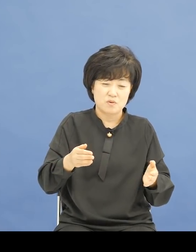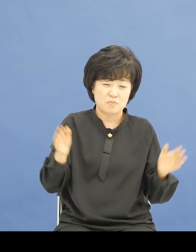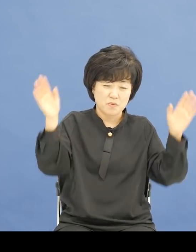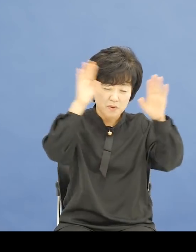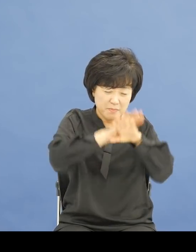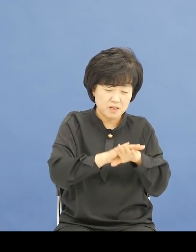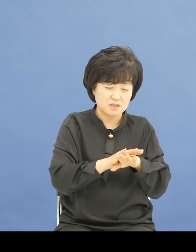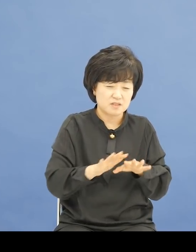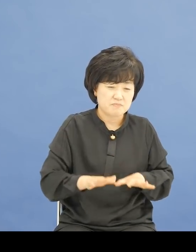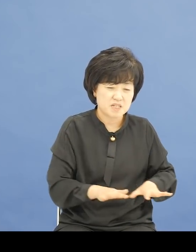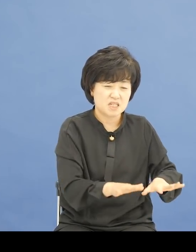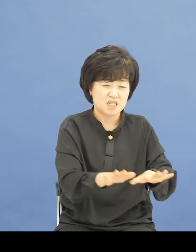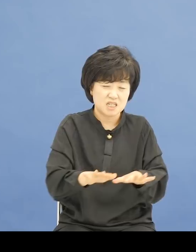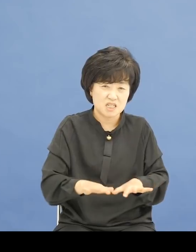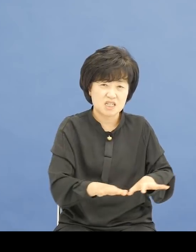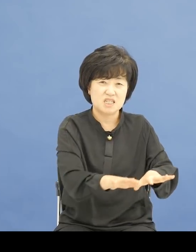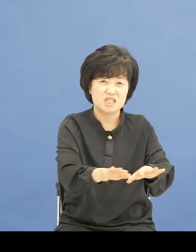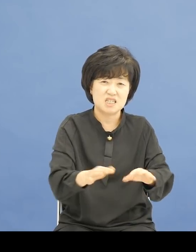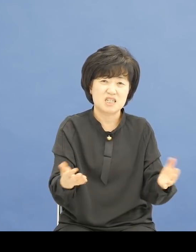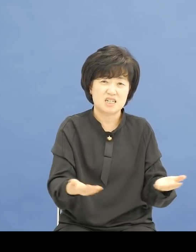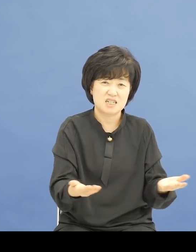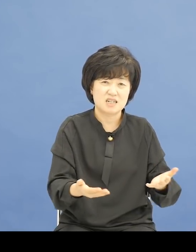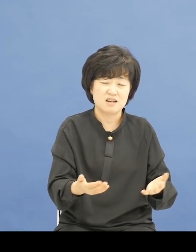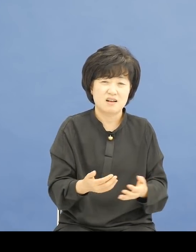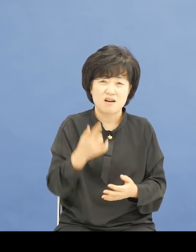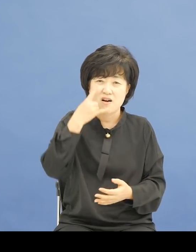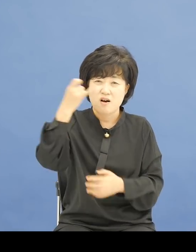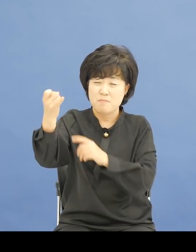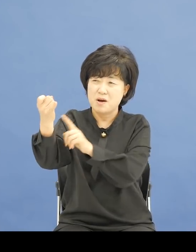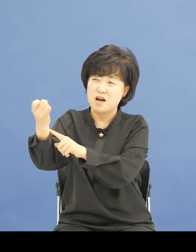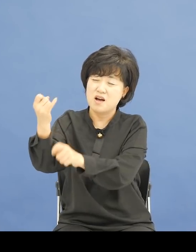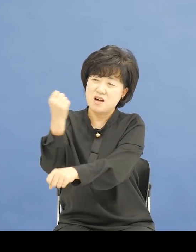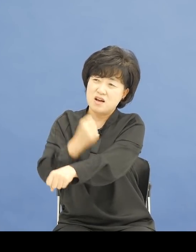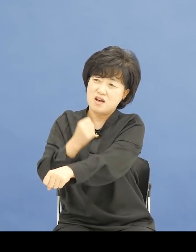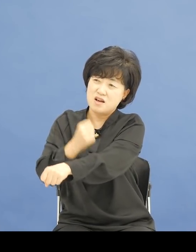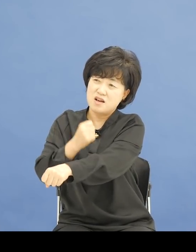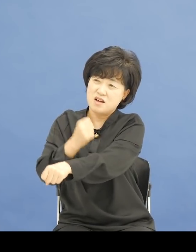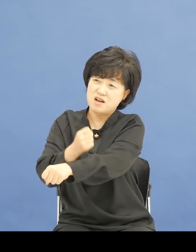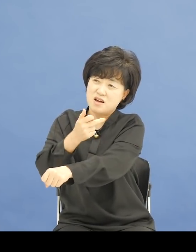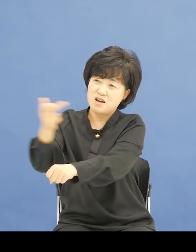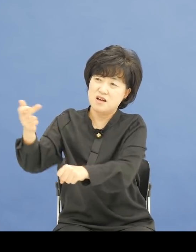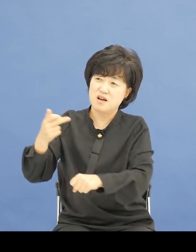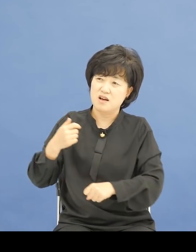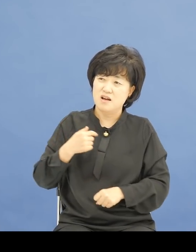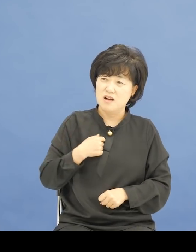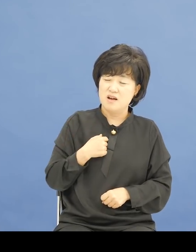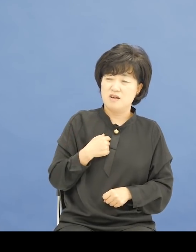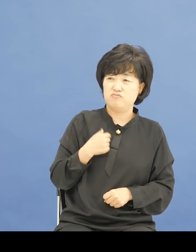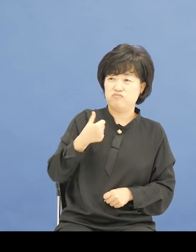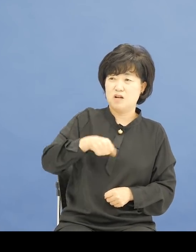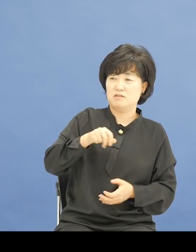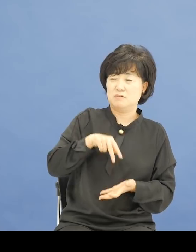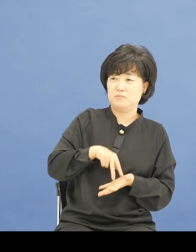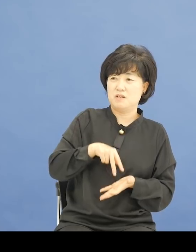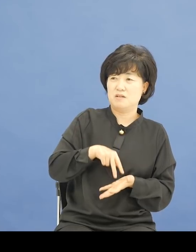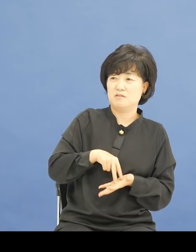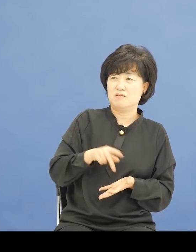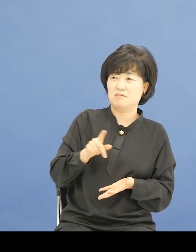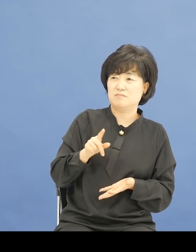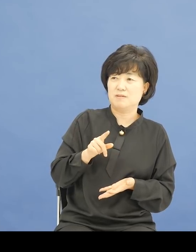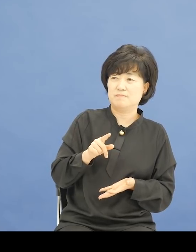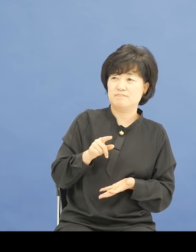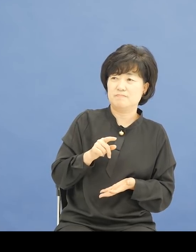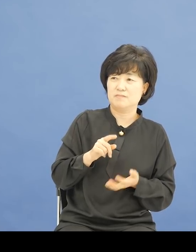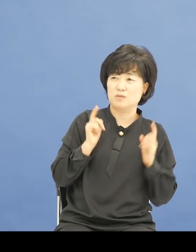고생을 고생이 너무 많이 많으셨겠어요. 어머니가 그렇게 고생하는데 자식된 도리로 한눈은 팔 수 없겠고 예. 정말 열심히 공부는